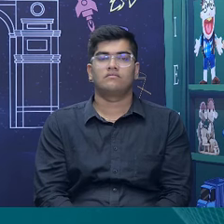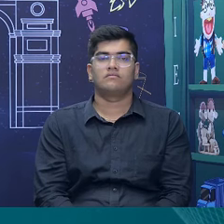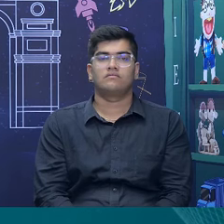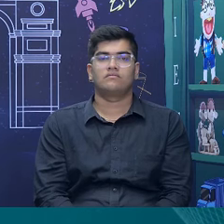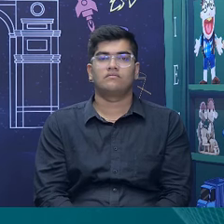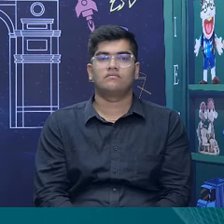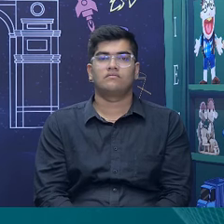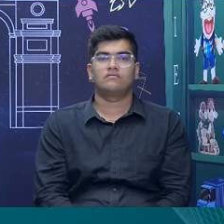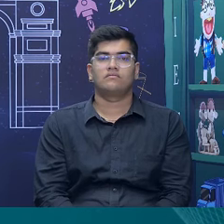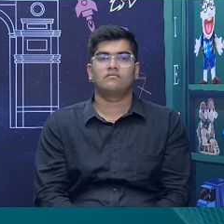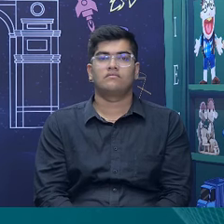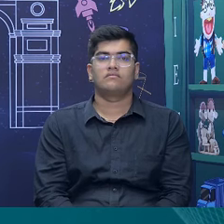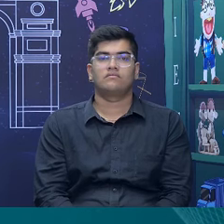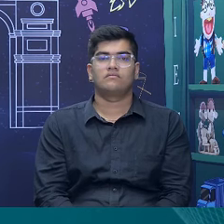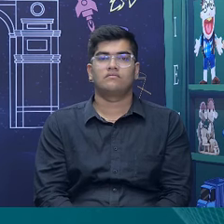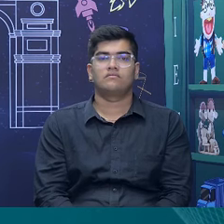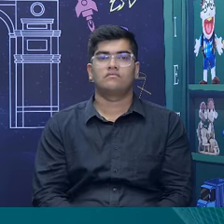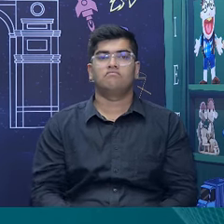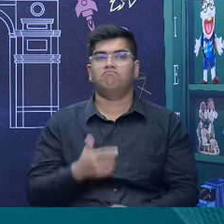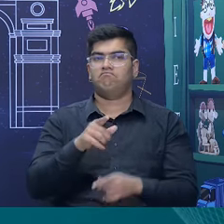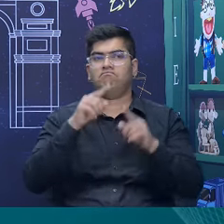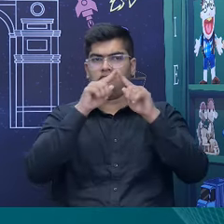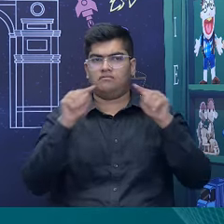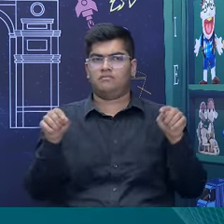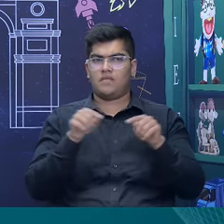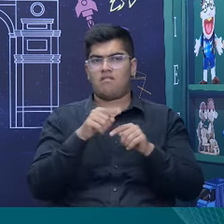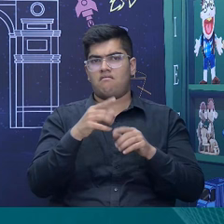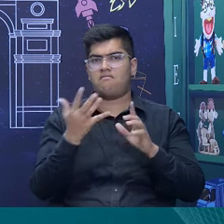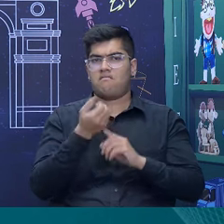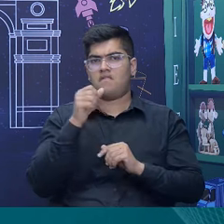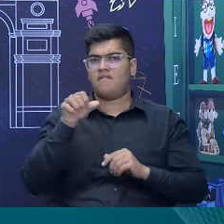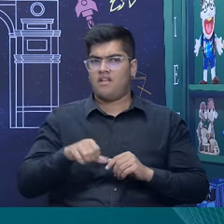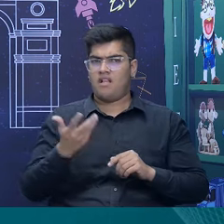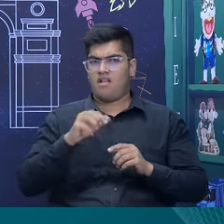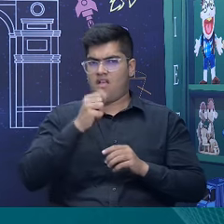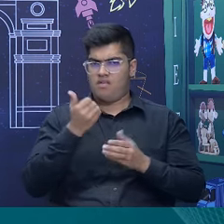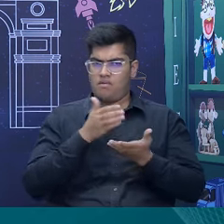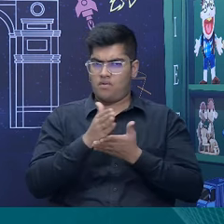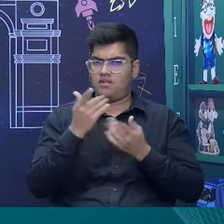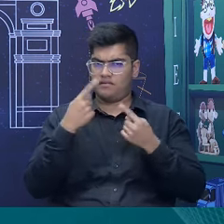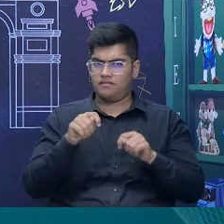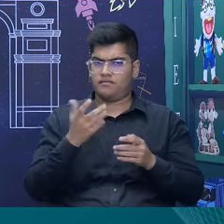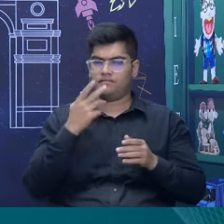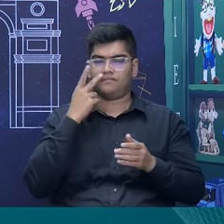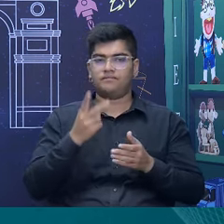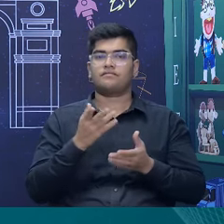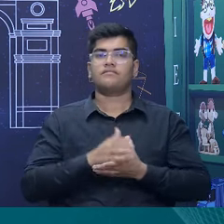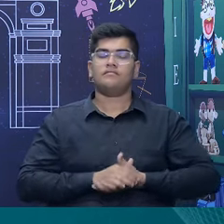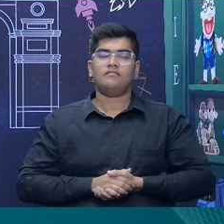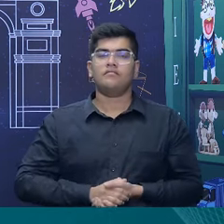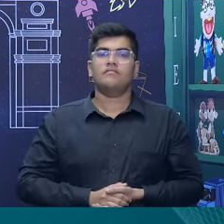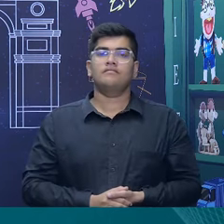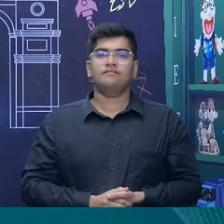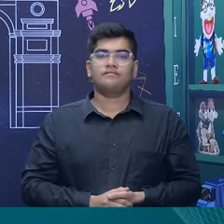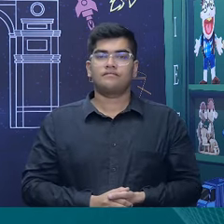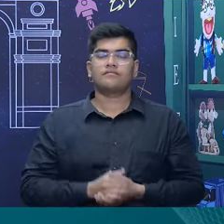जोड़ेंगे यह तो ंगल नहीं बन रहा और कुछ कोई तरीका अपनाए चलो इसको किसी और तरीके से ट्रायंगल किस तरीके से